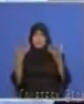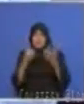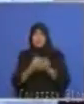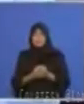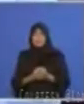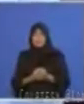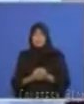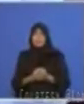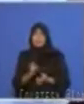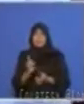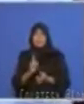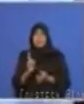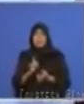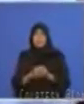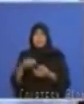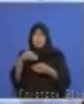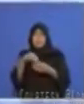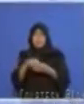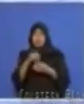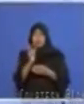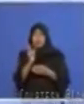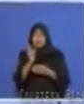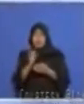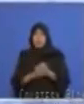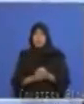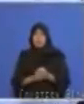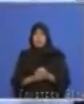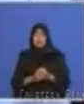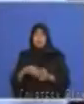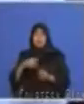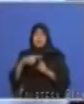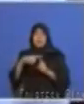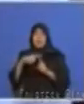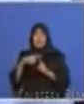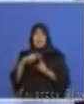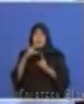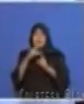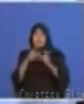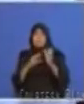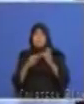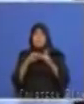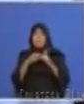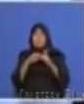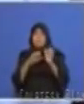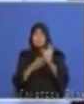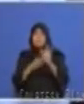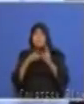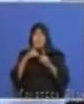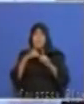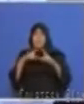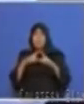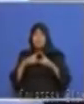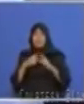mana dalam undang-undang tentang Pemda ada kewenangan dari